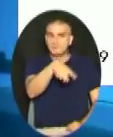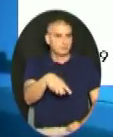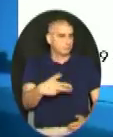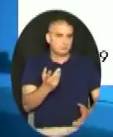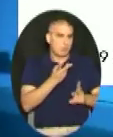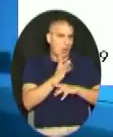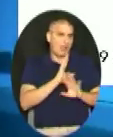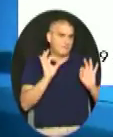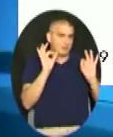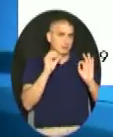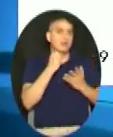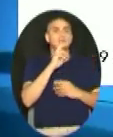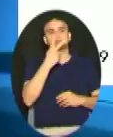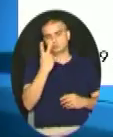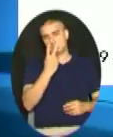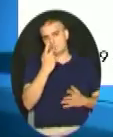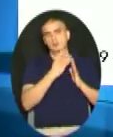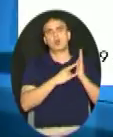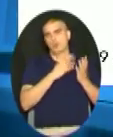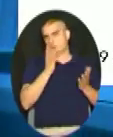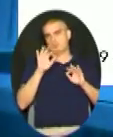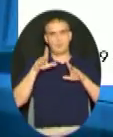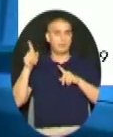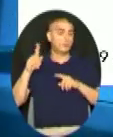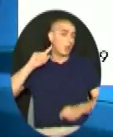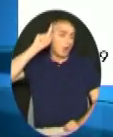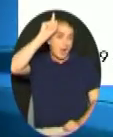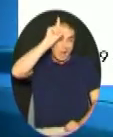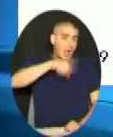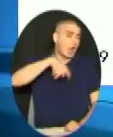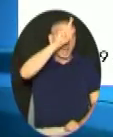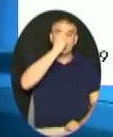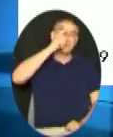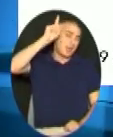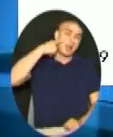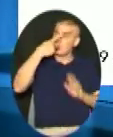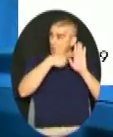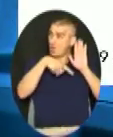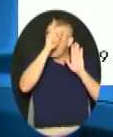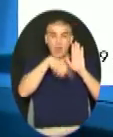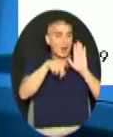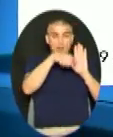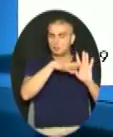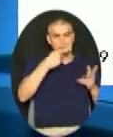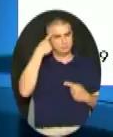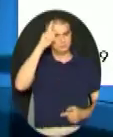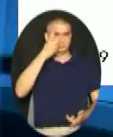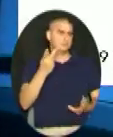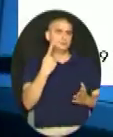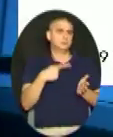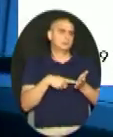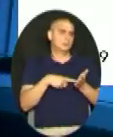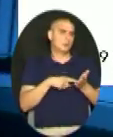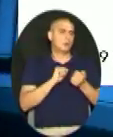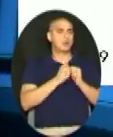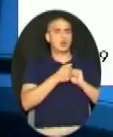לא עבר. התקציב הדו-שנתי, כמובן, זה חוק שעבר של הממשלה. כל הדבר, כמעט כל מה שאתם רואים שם, הכל יוזמות שנבעו משתי סיבות.